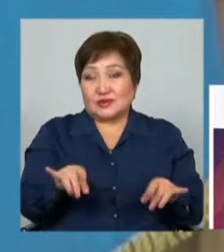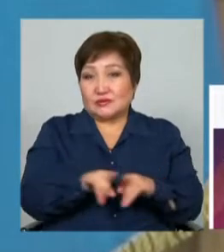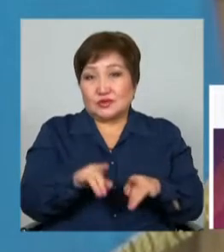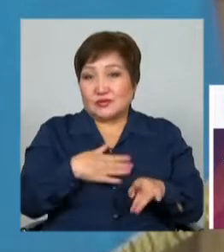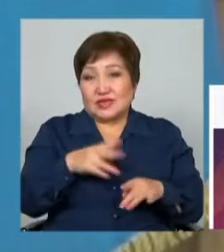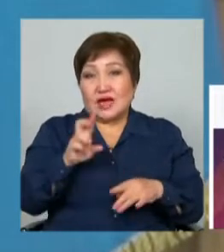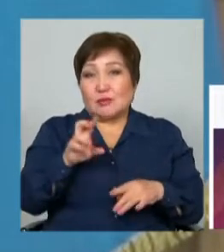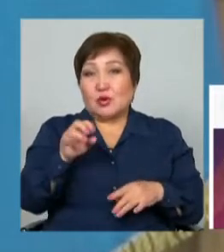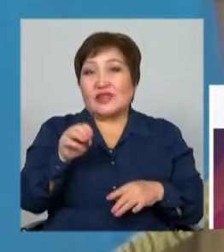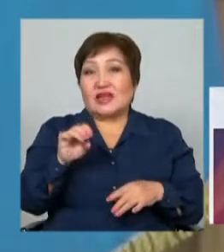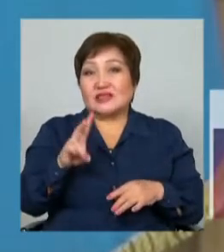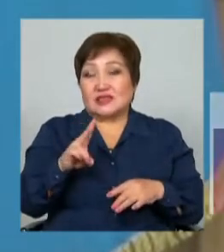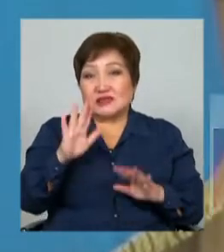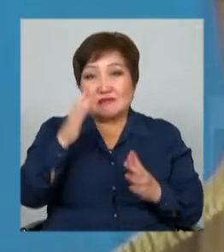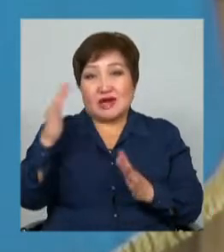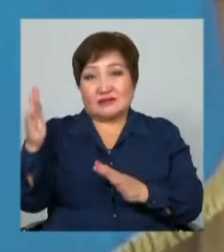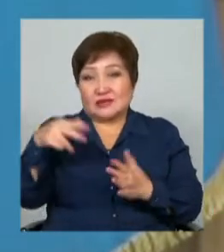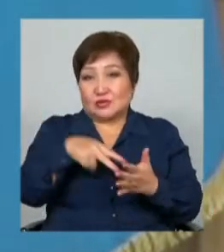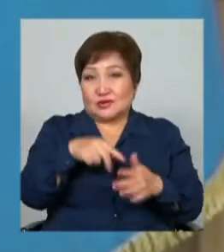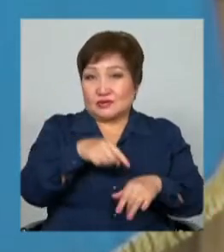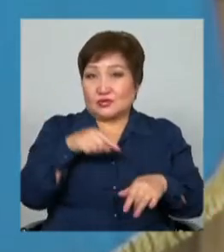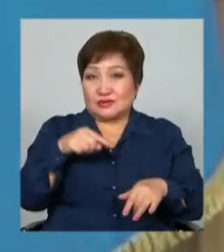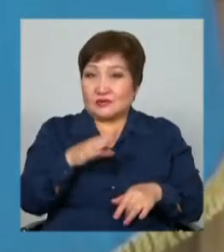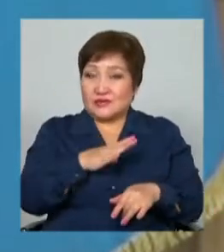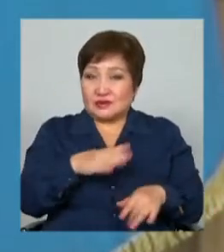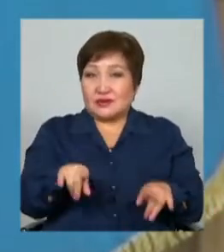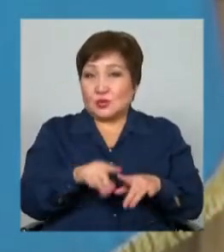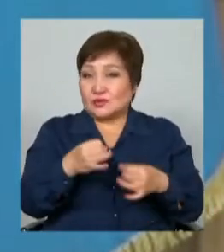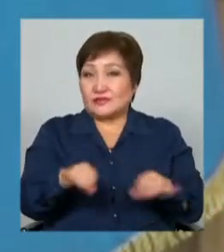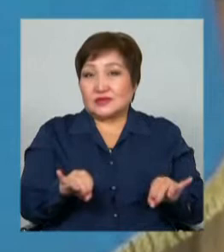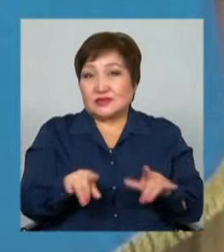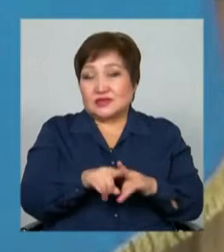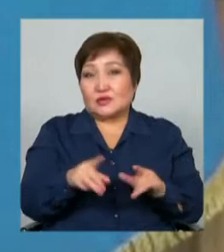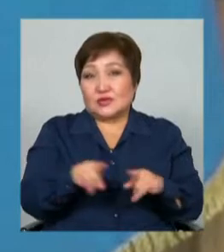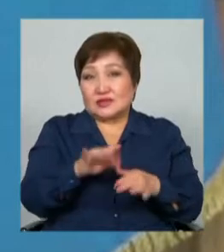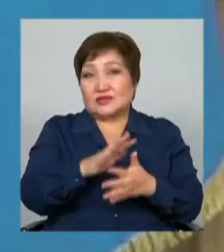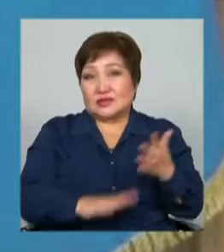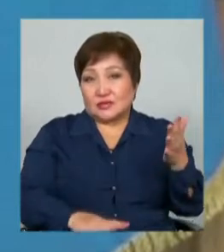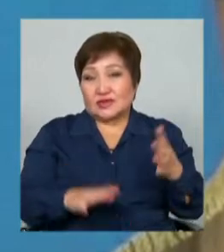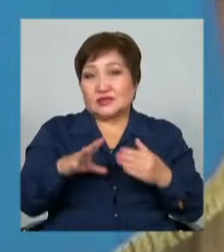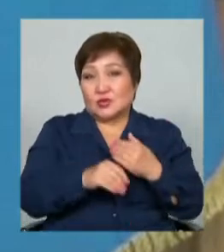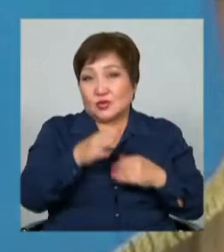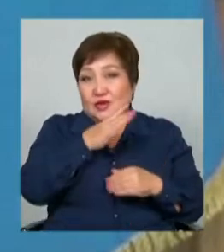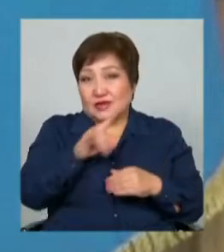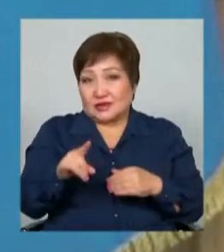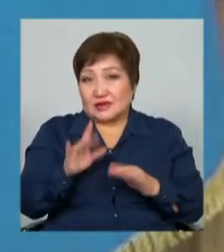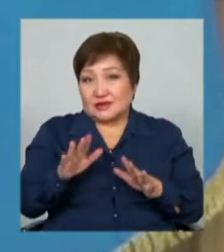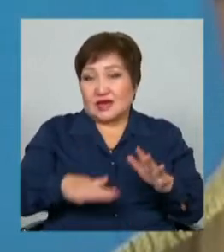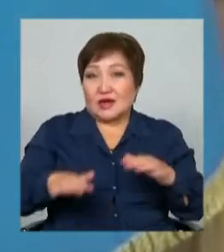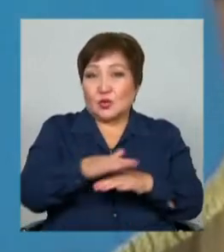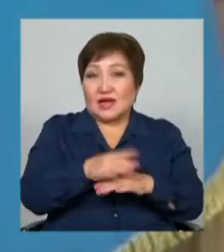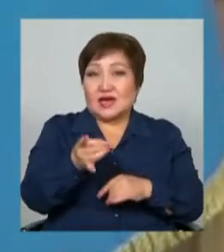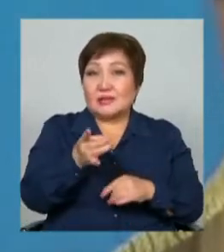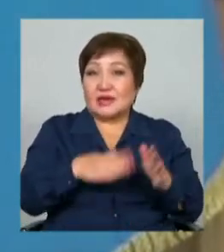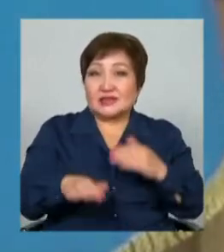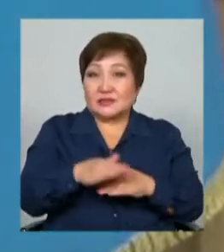тұрғандай сезімде болдым. Сондықтан біз байқауды одан әрі жалғастырамыз. Соңғы уақытта жобаға қатысуға тек аула аумақтарынан ғана емес,